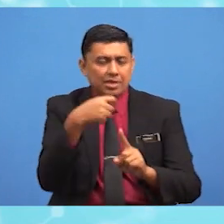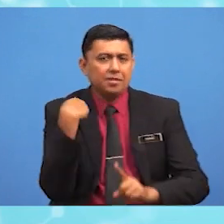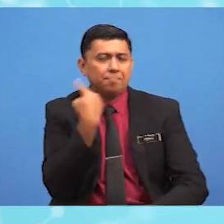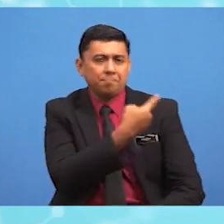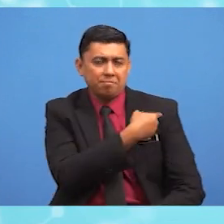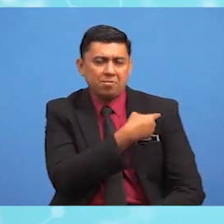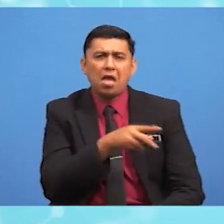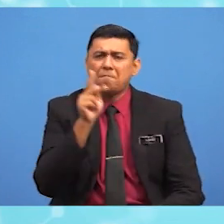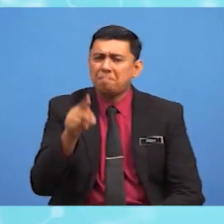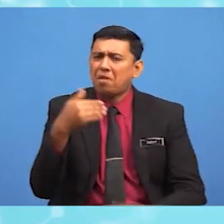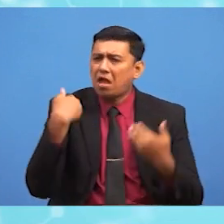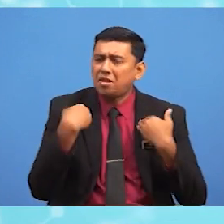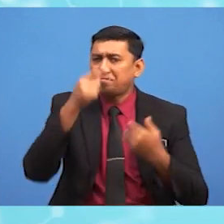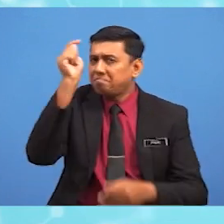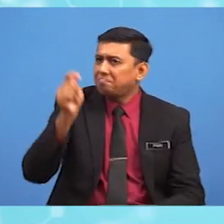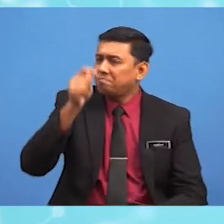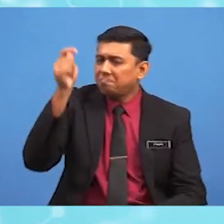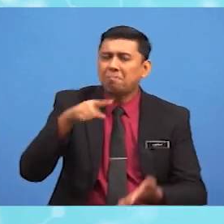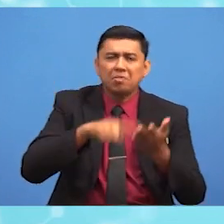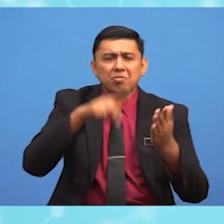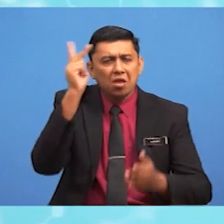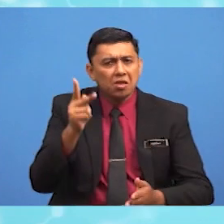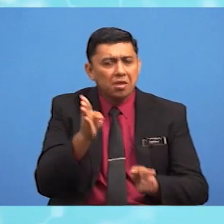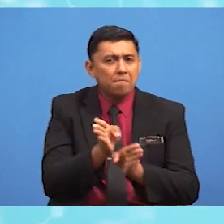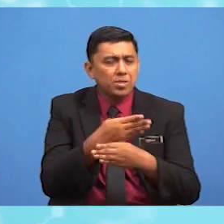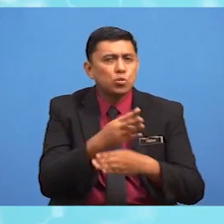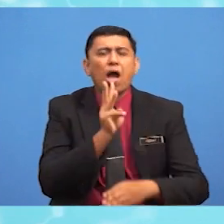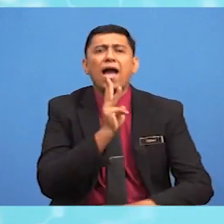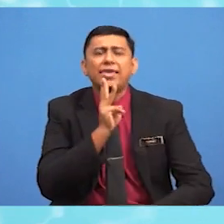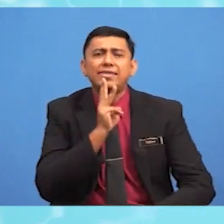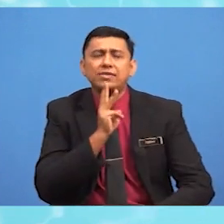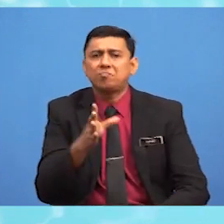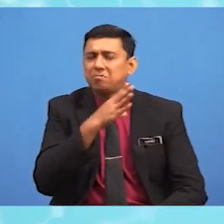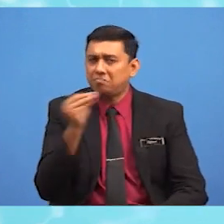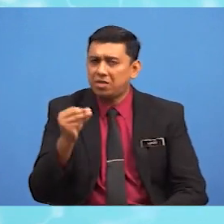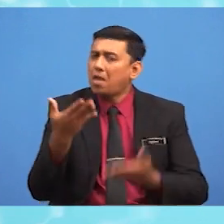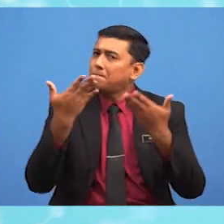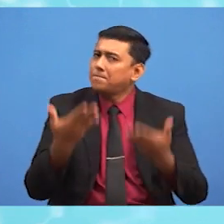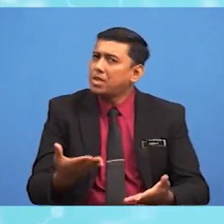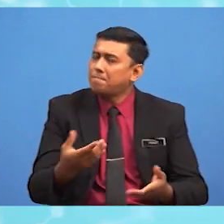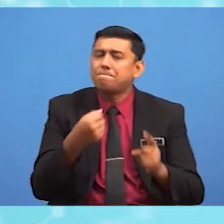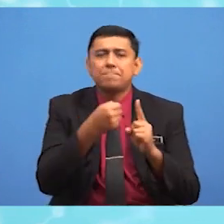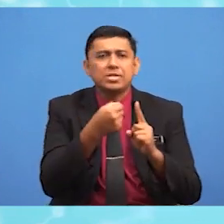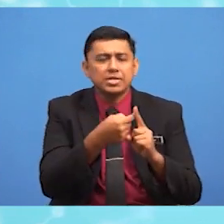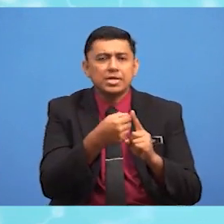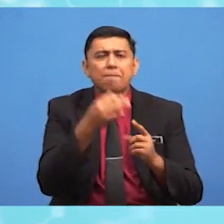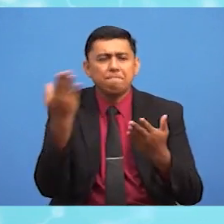Pasti ada yang tertanya-tanya. Apakah yang membentuk air dan pemberat besi yang cikgu bawa